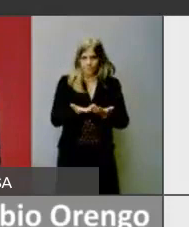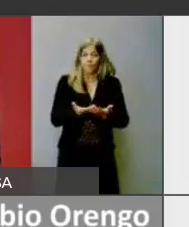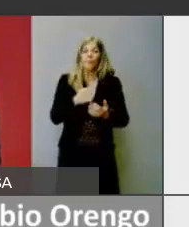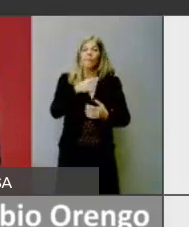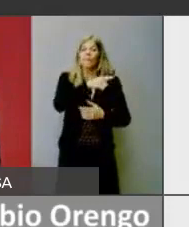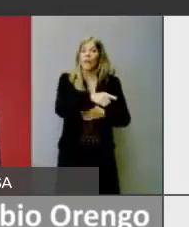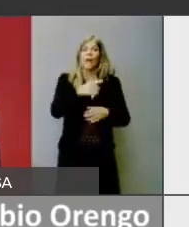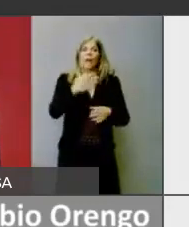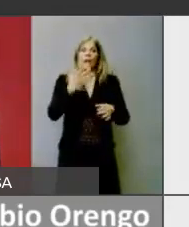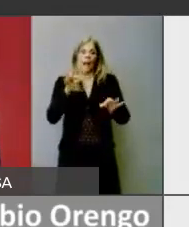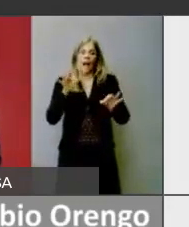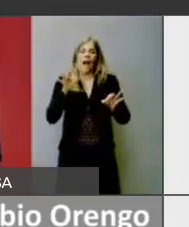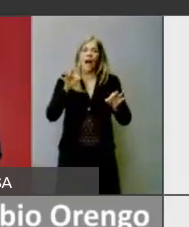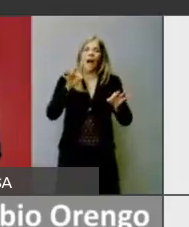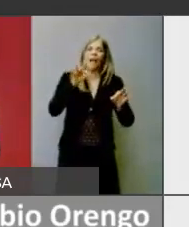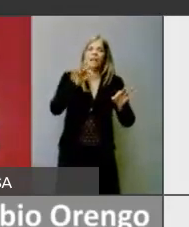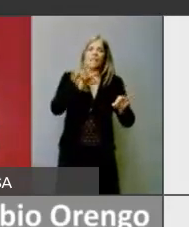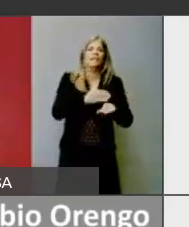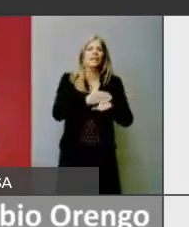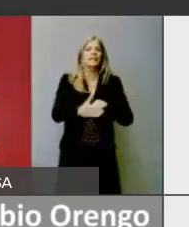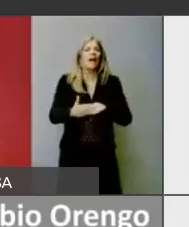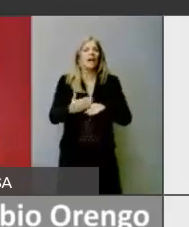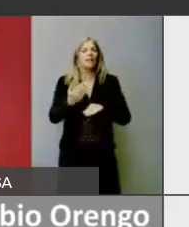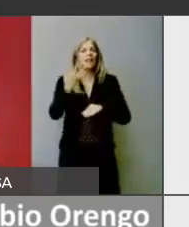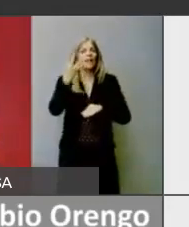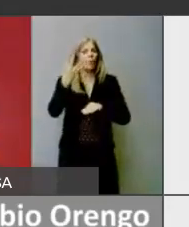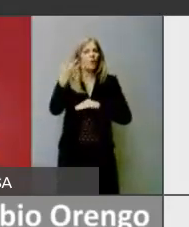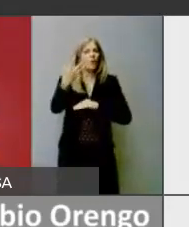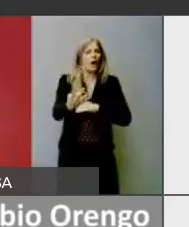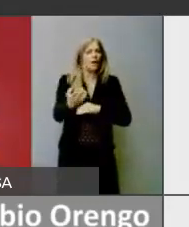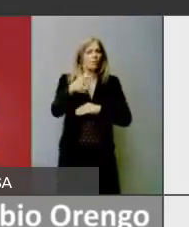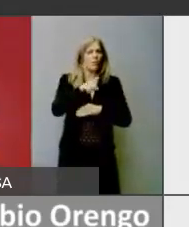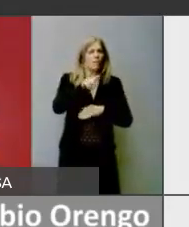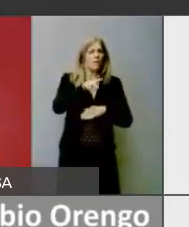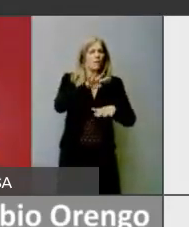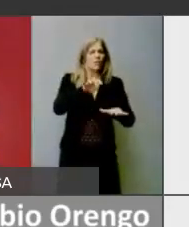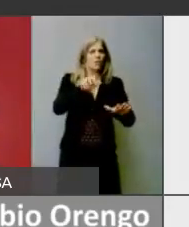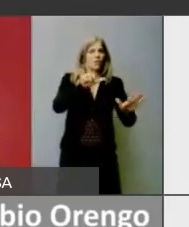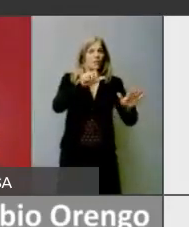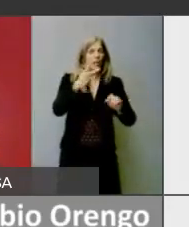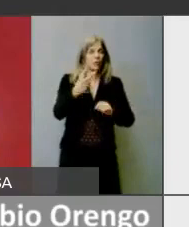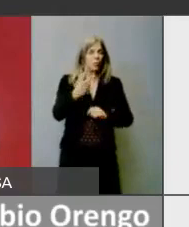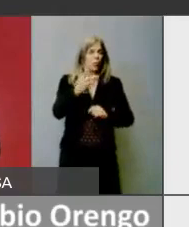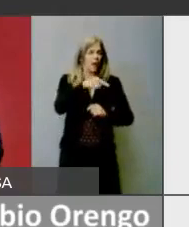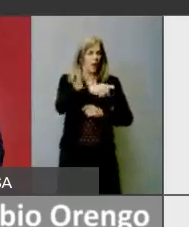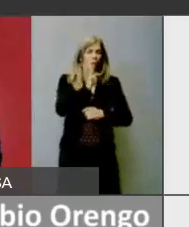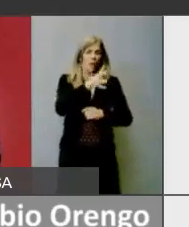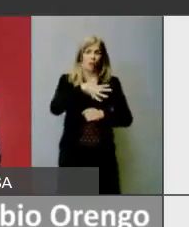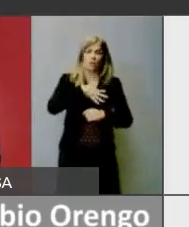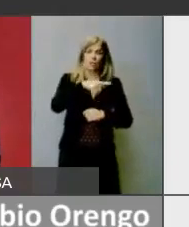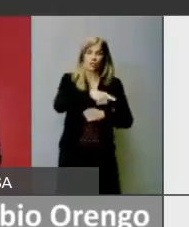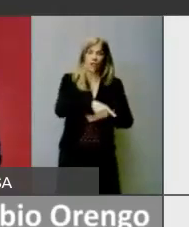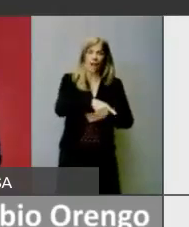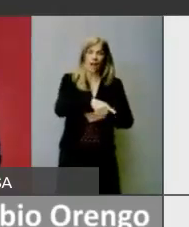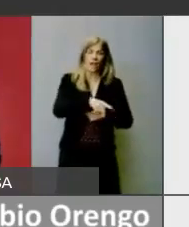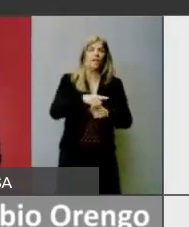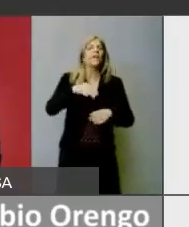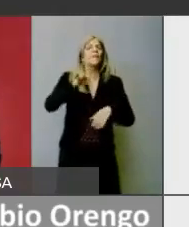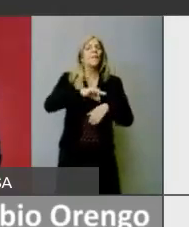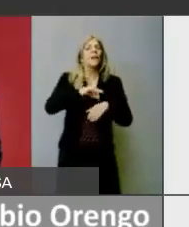con l'appuntamento della sua vita, perché nel 1962, a 14 anni, è stata colpita dal poliomielite, un